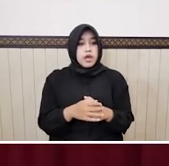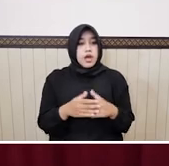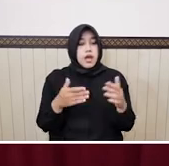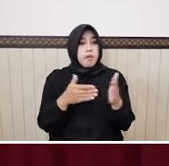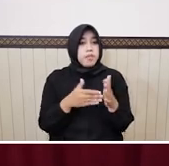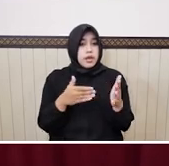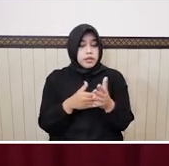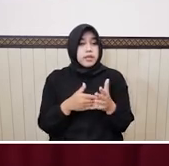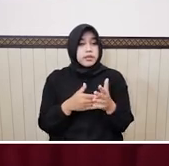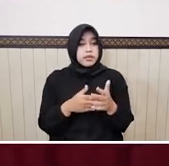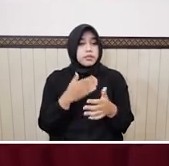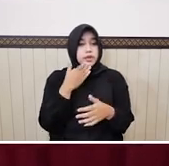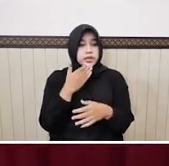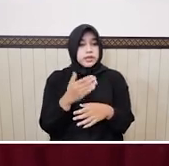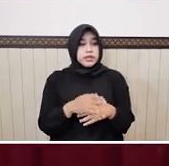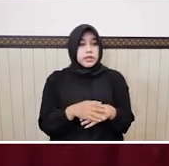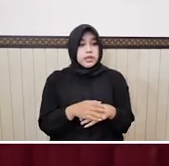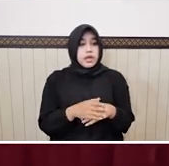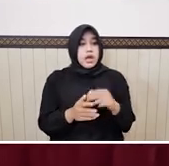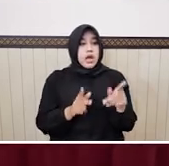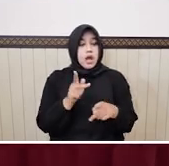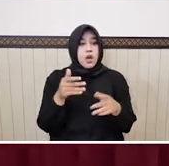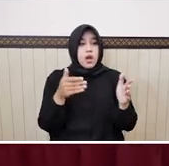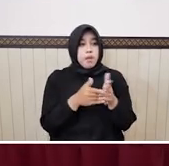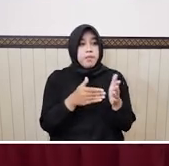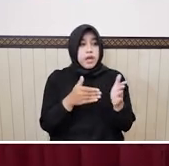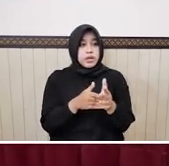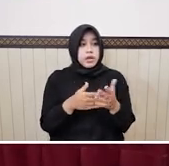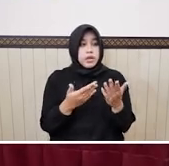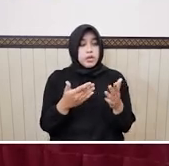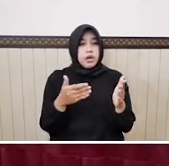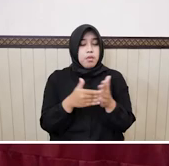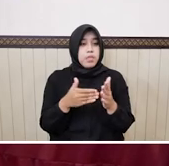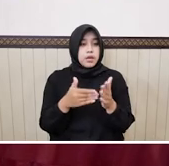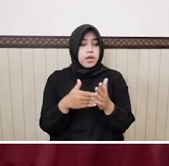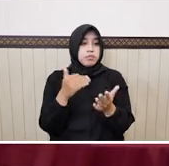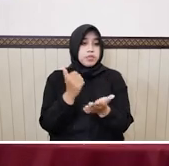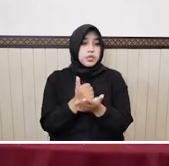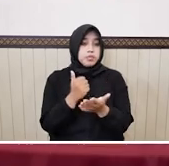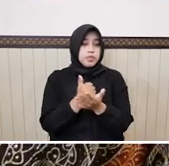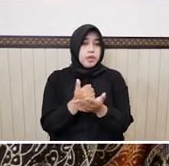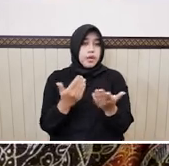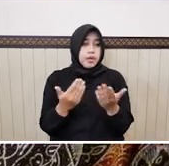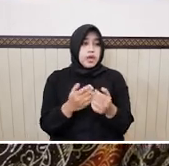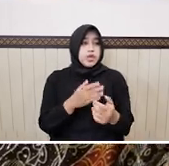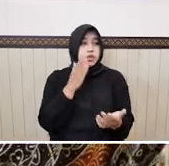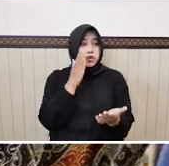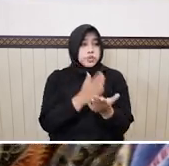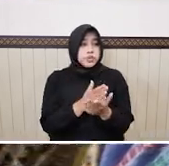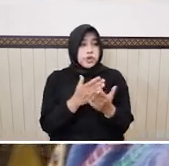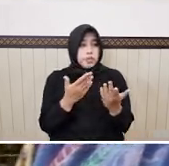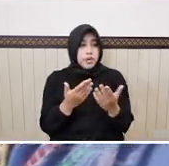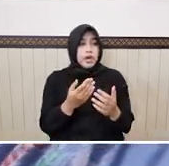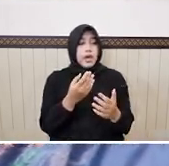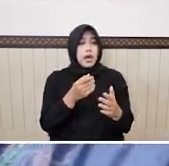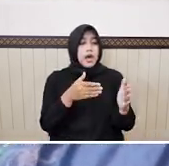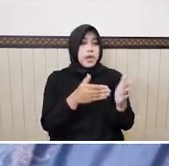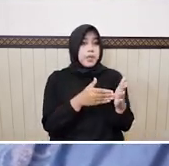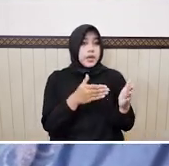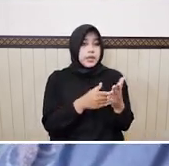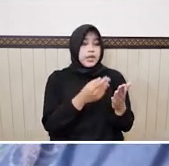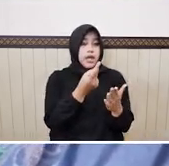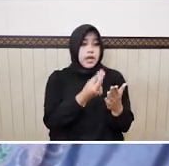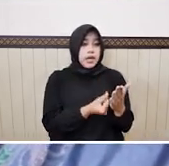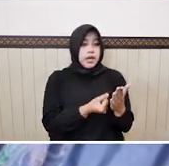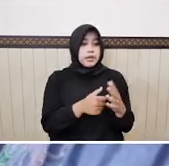terima kasih kalau terkendala eh atau kendalanya itu memang Jujur saja di anggaran yeah